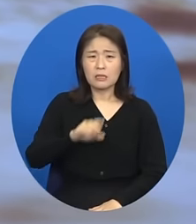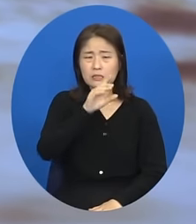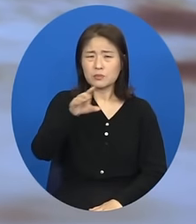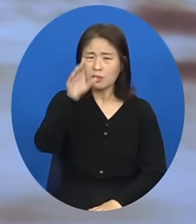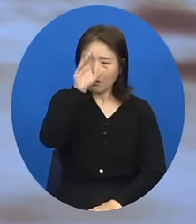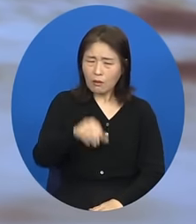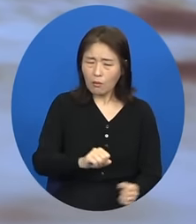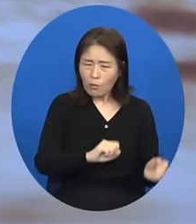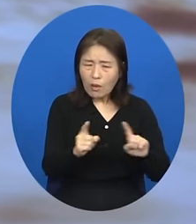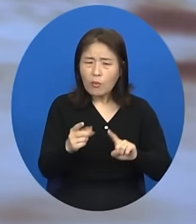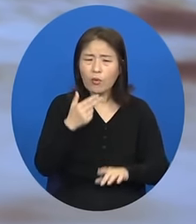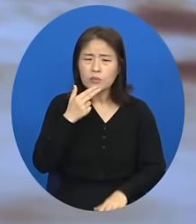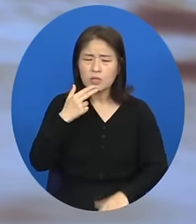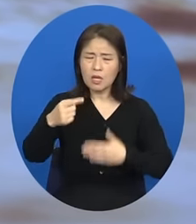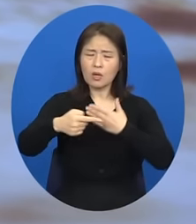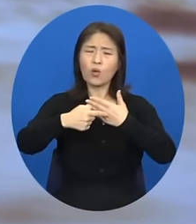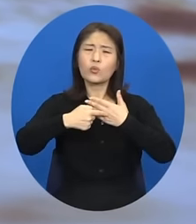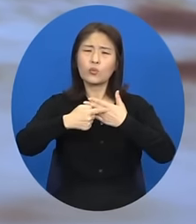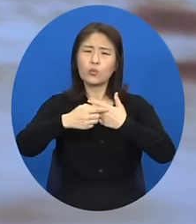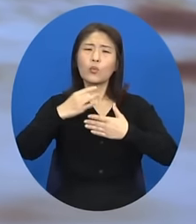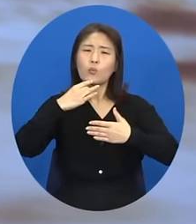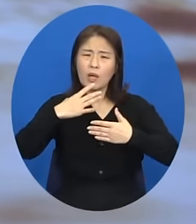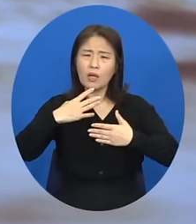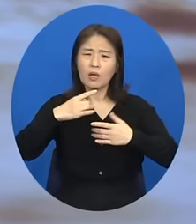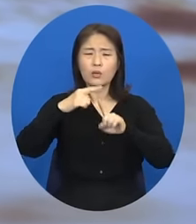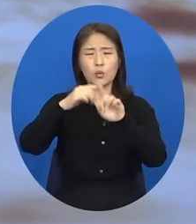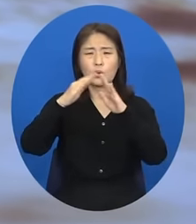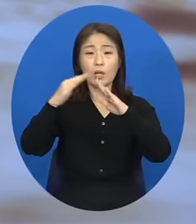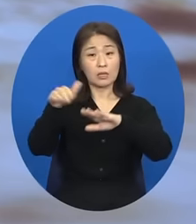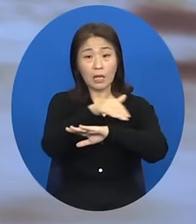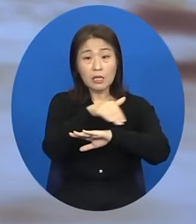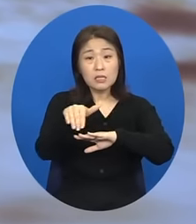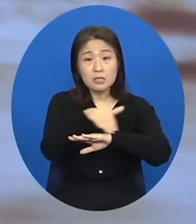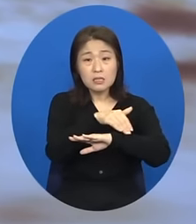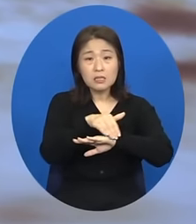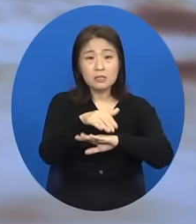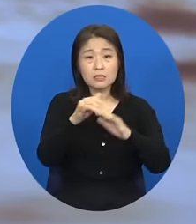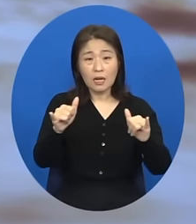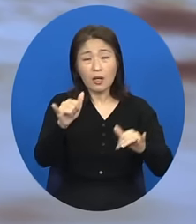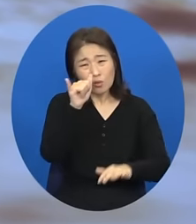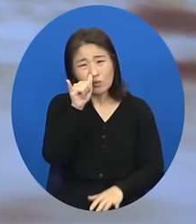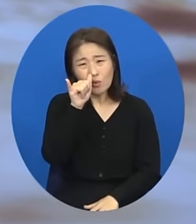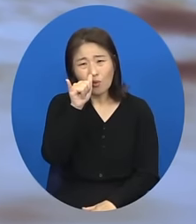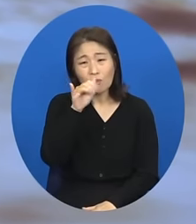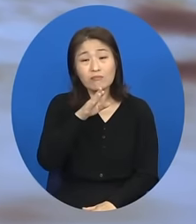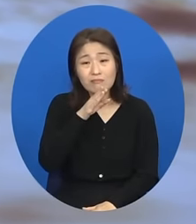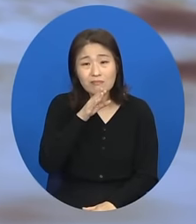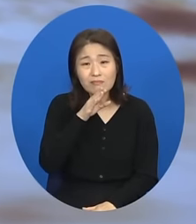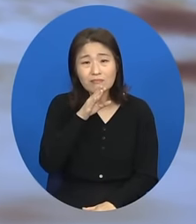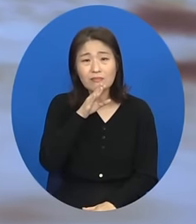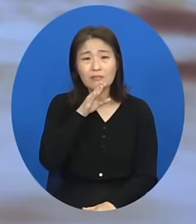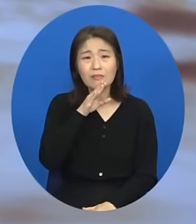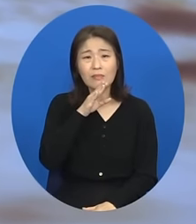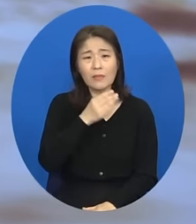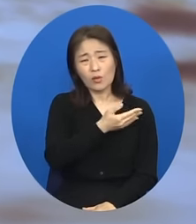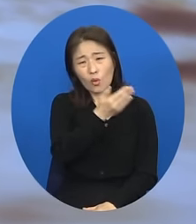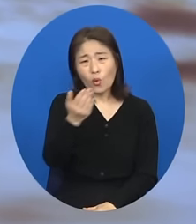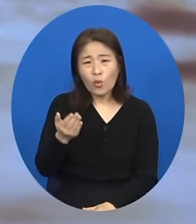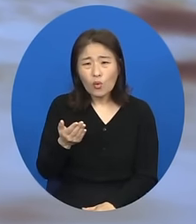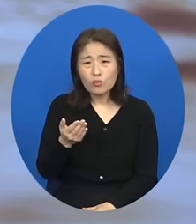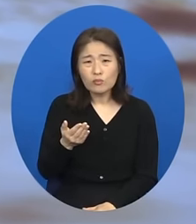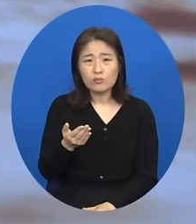그저 형식적인 모습으로 종교 생활을 하는 분들, 여러분, 그 모습이 계시다면 우리 알아야